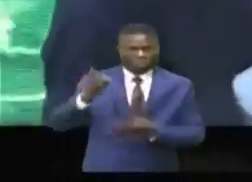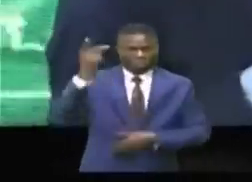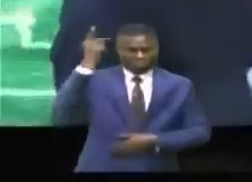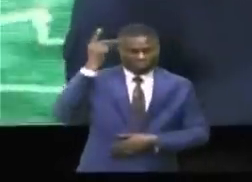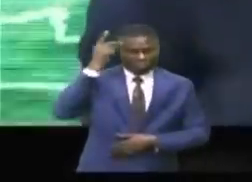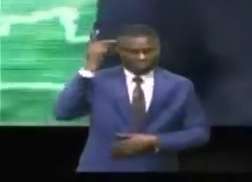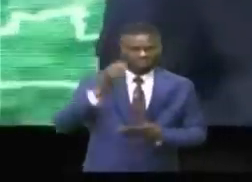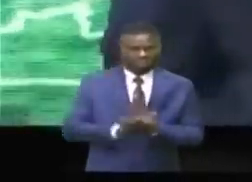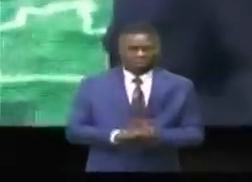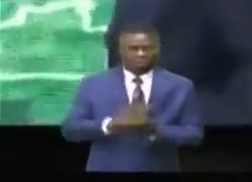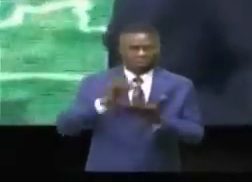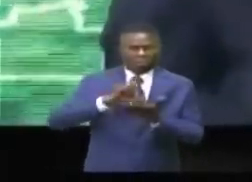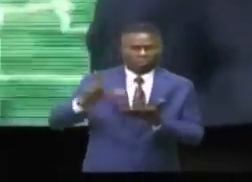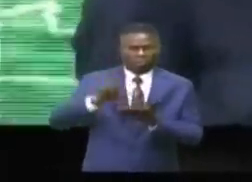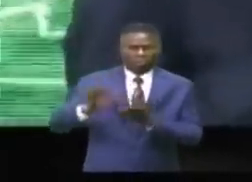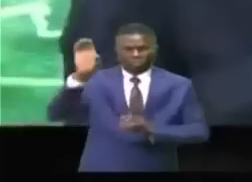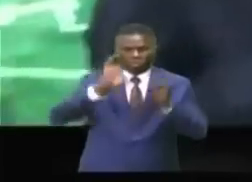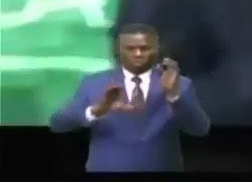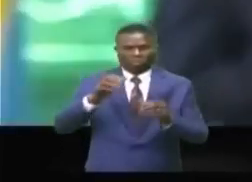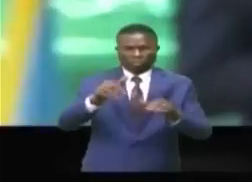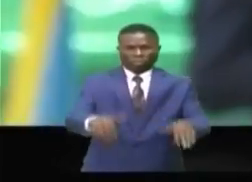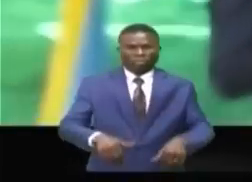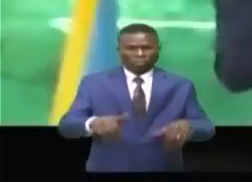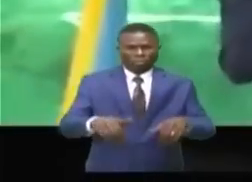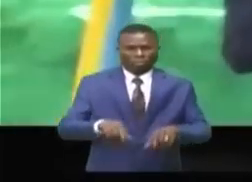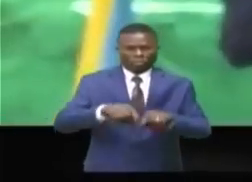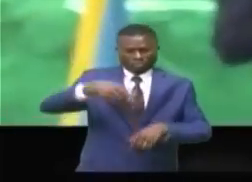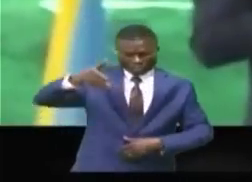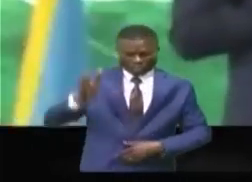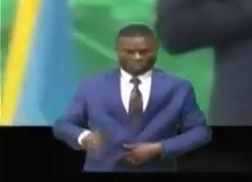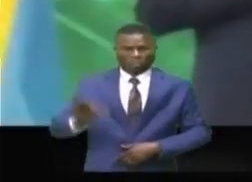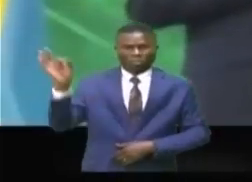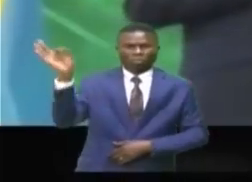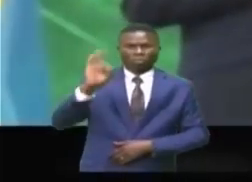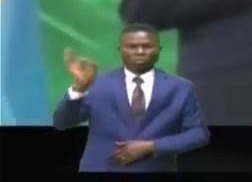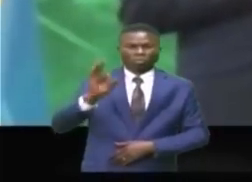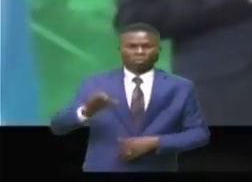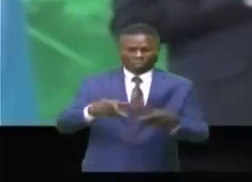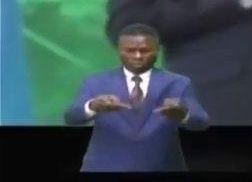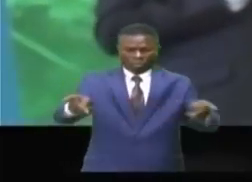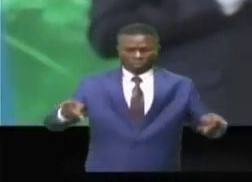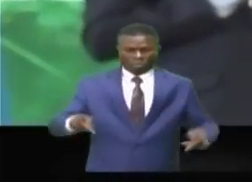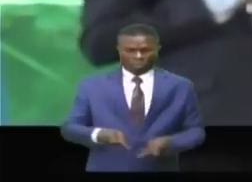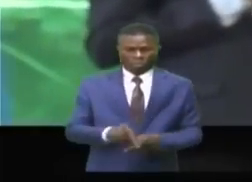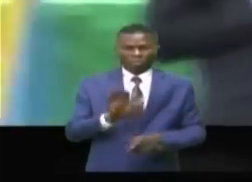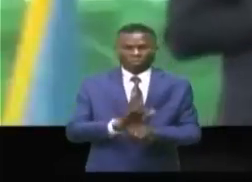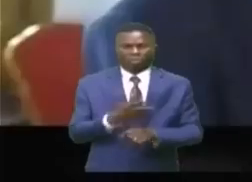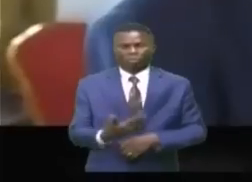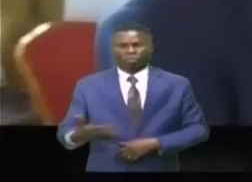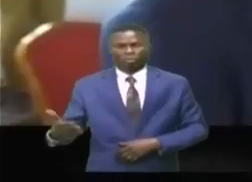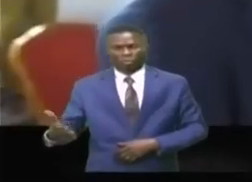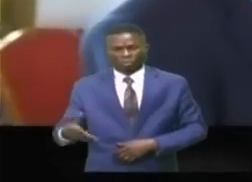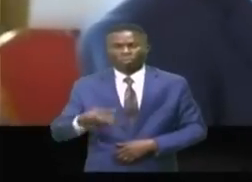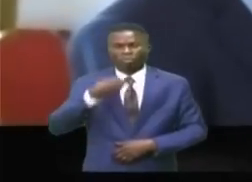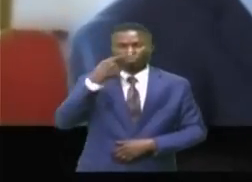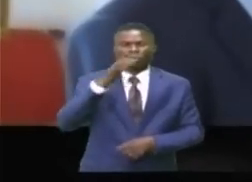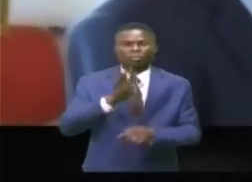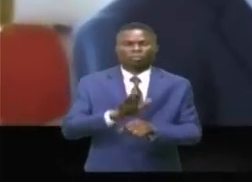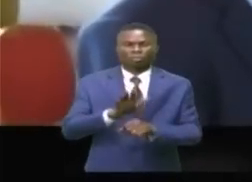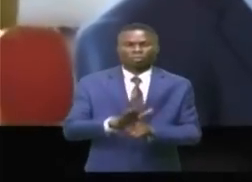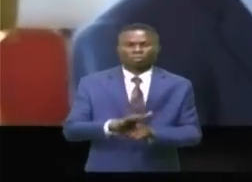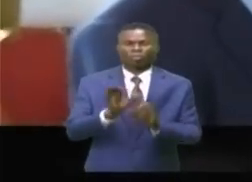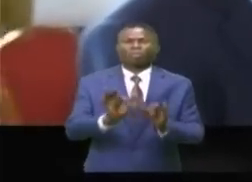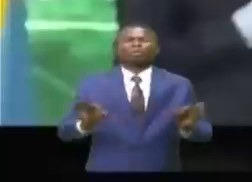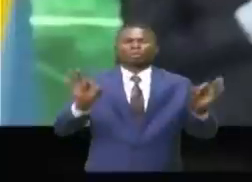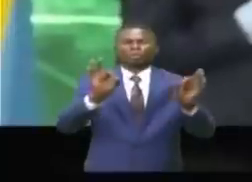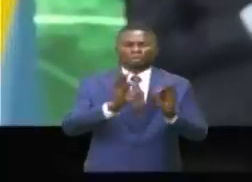Kinshasa, faculté de sciences agronomiques et expert forêt, environnement et biodiversité, a planché sur l'impact